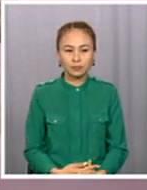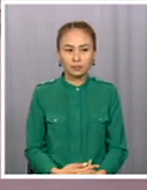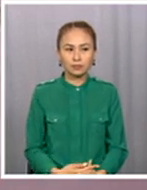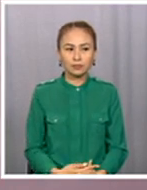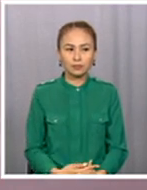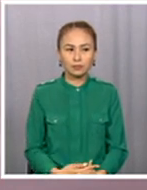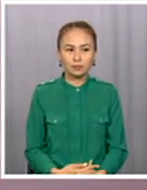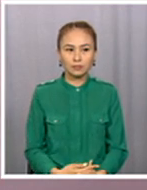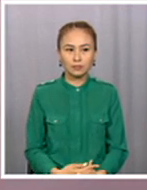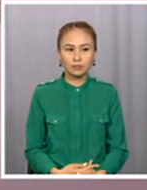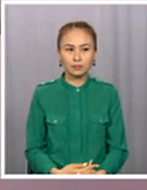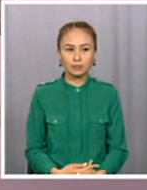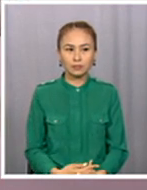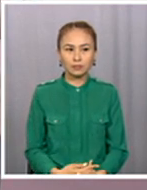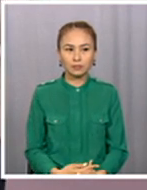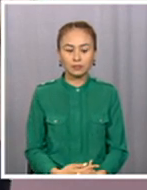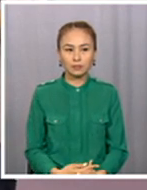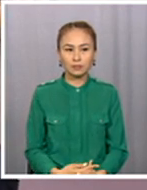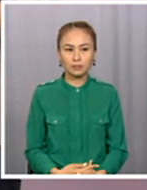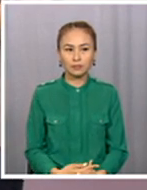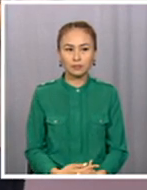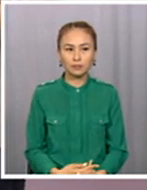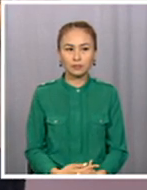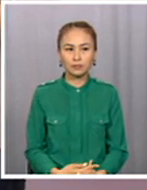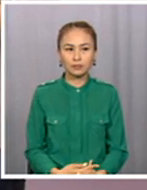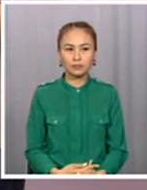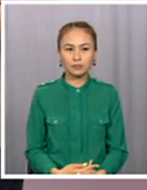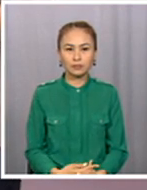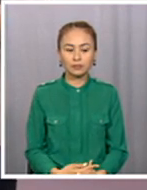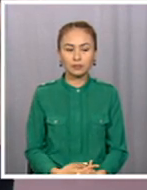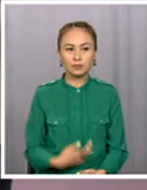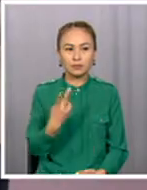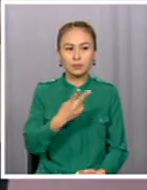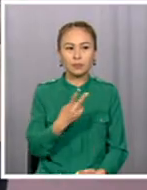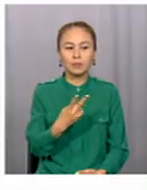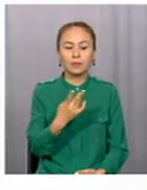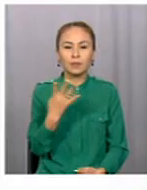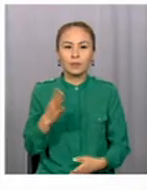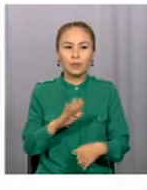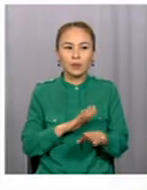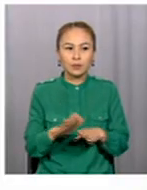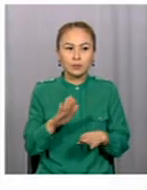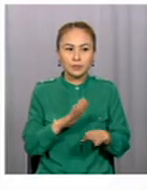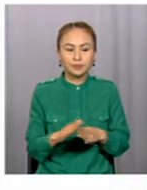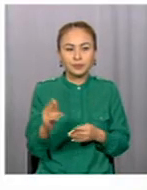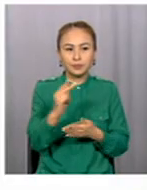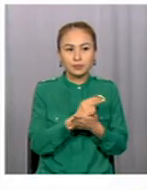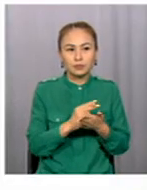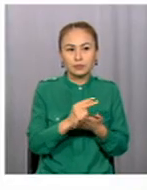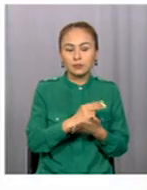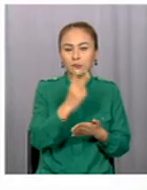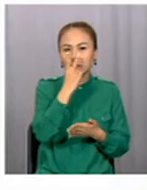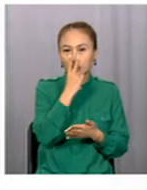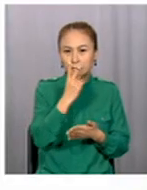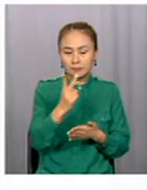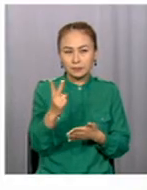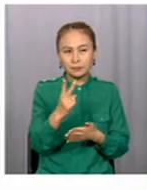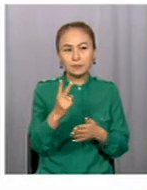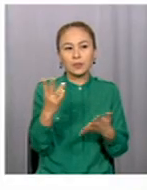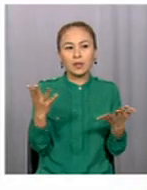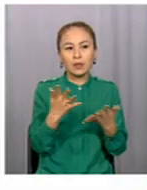Келесі тапсырмаға назар аударайық. 24-ші жаттығу. Суретке қарап, қай